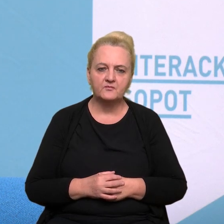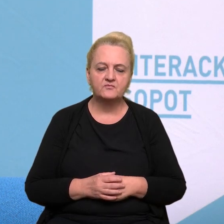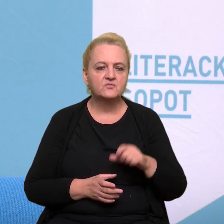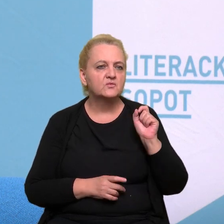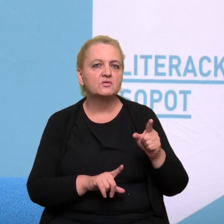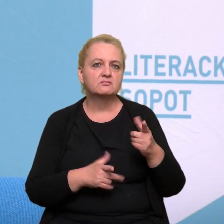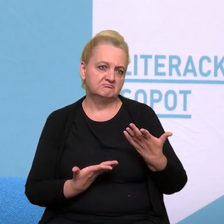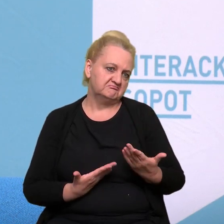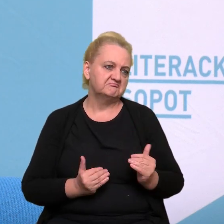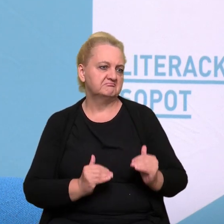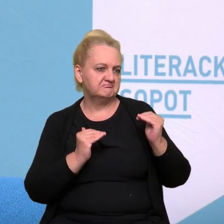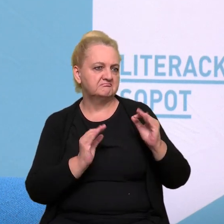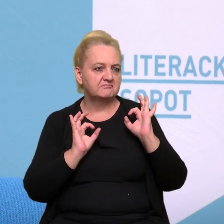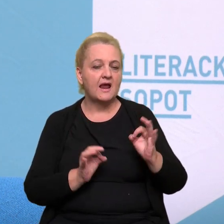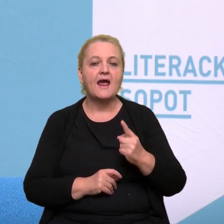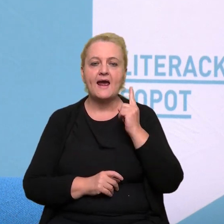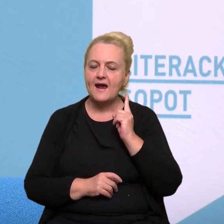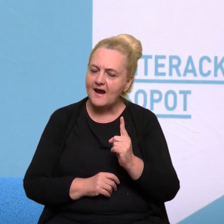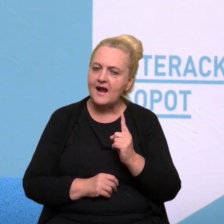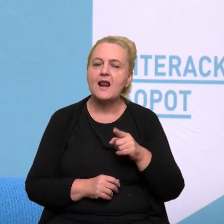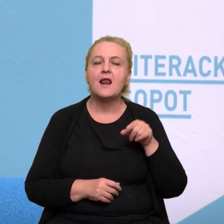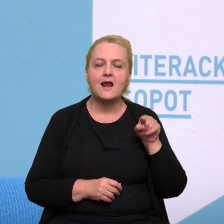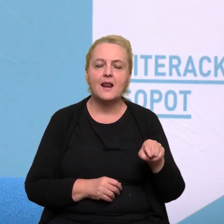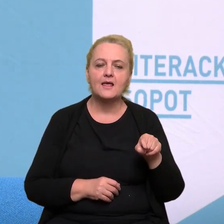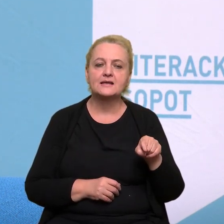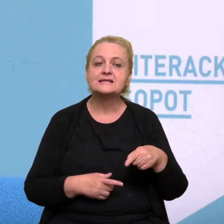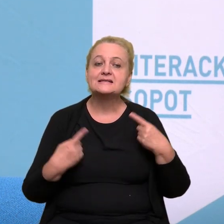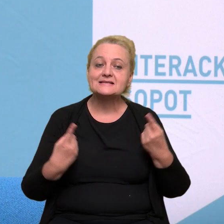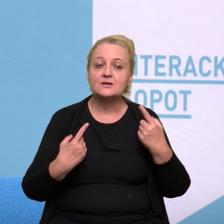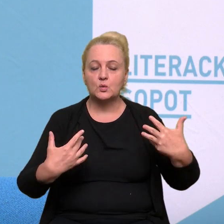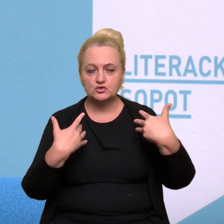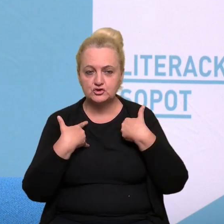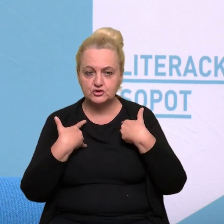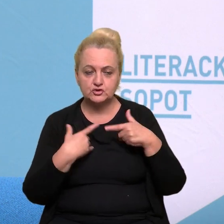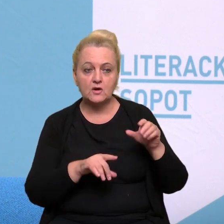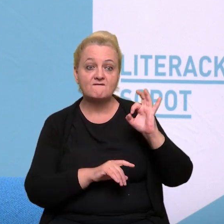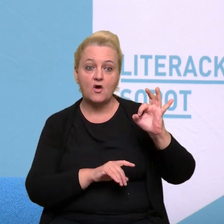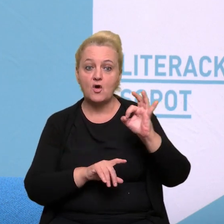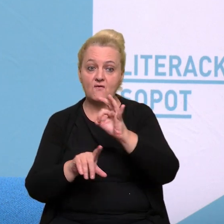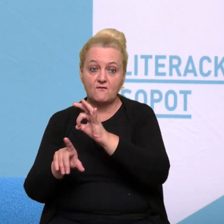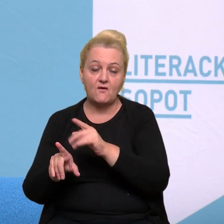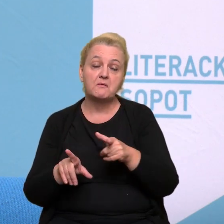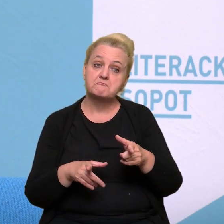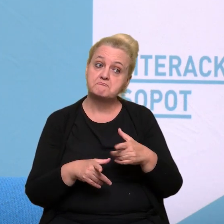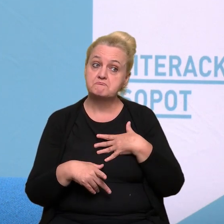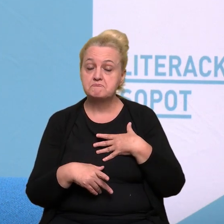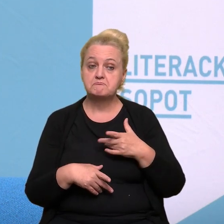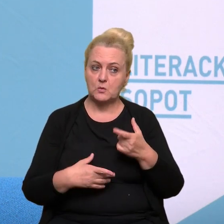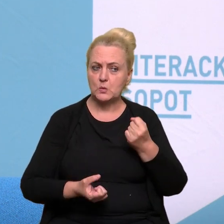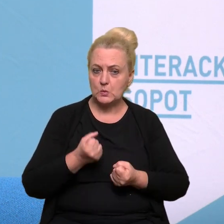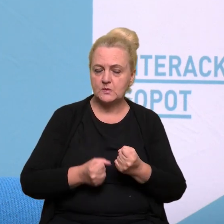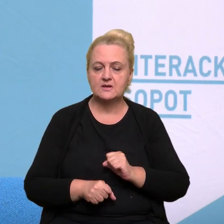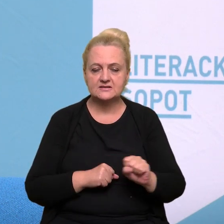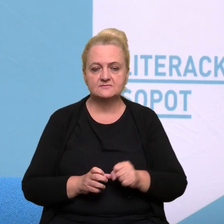są sytuowane, ale jednak... Sytuacje życiowe, w których się znajdują, są niezwykle